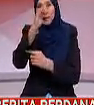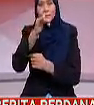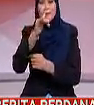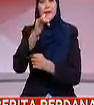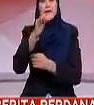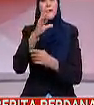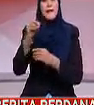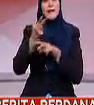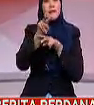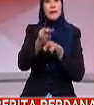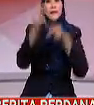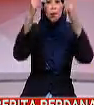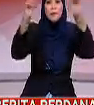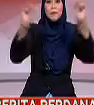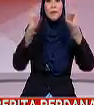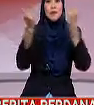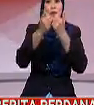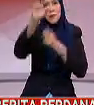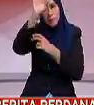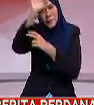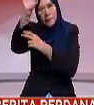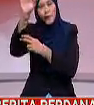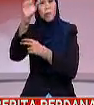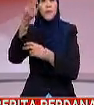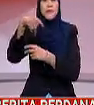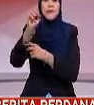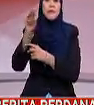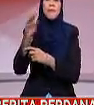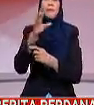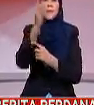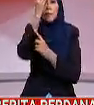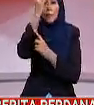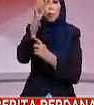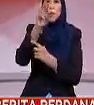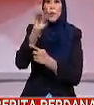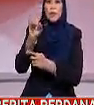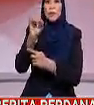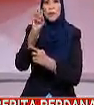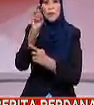Rostam, disaksikan Presiden Persatuan Sepak Takraw Malaysia PSM Datuk Seri Ahmad Ismail.